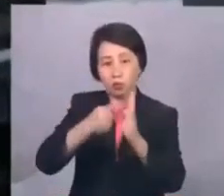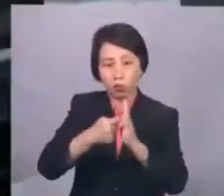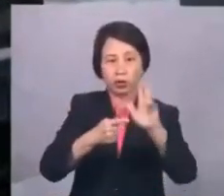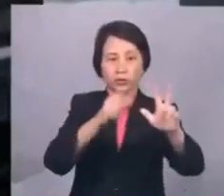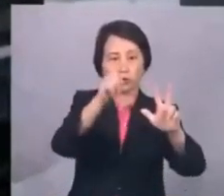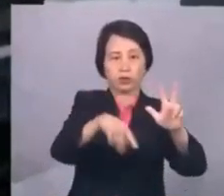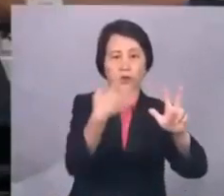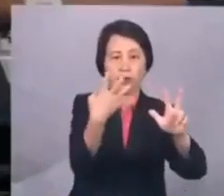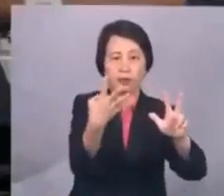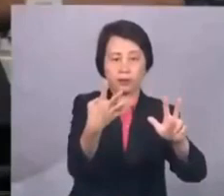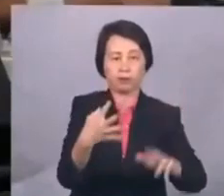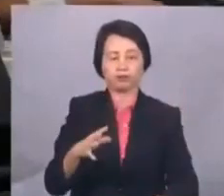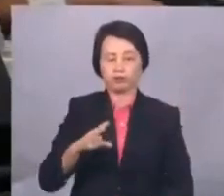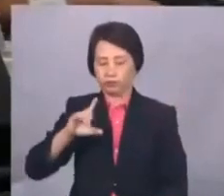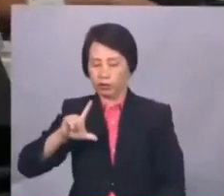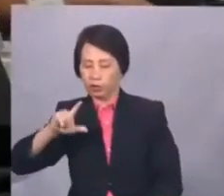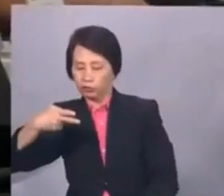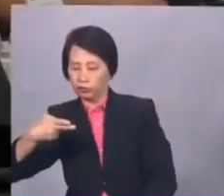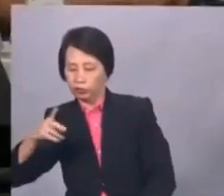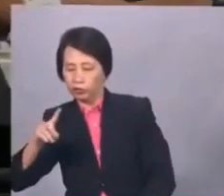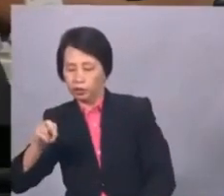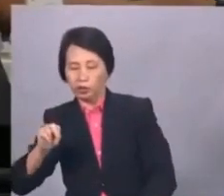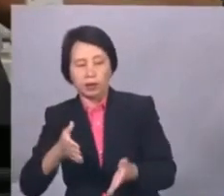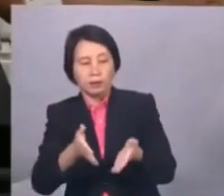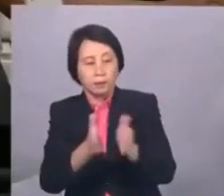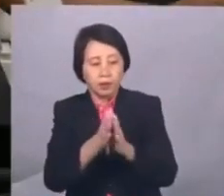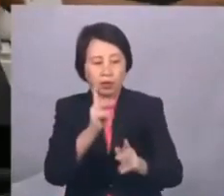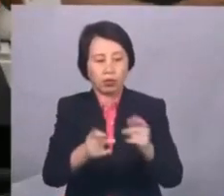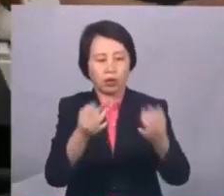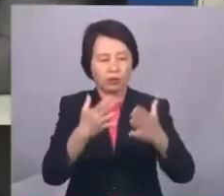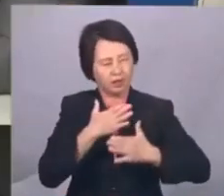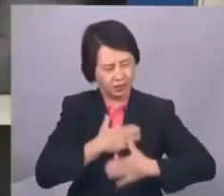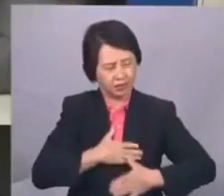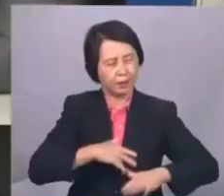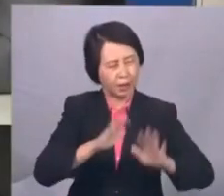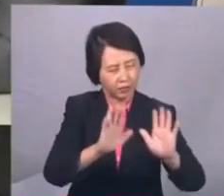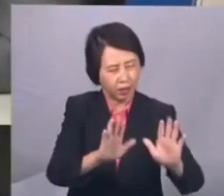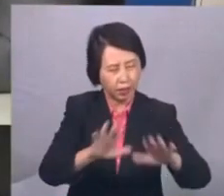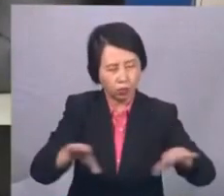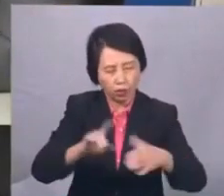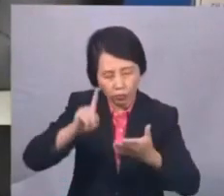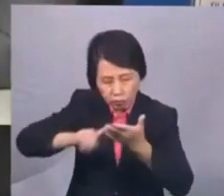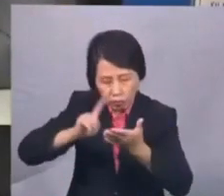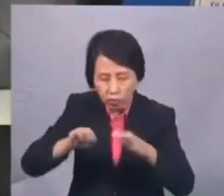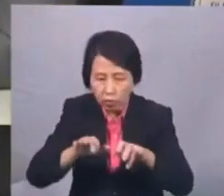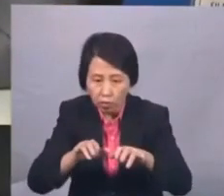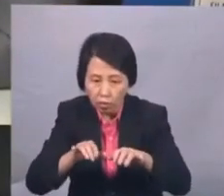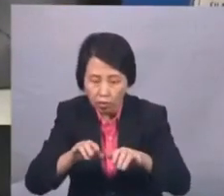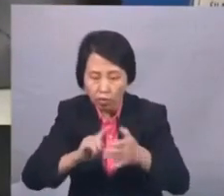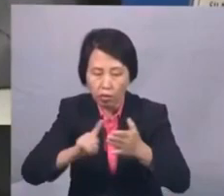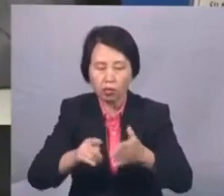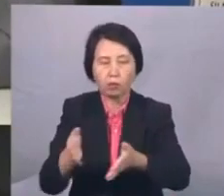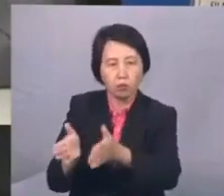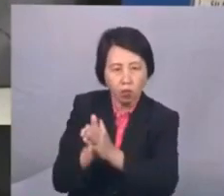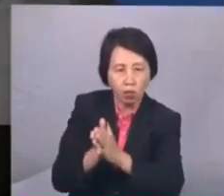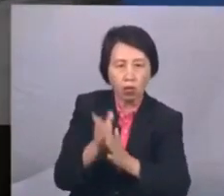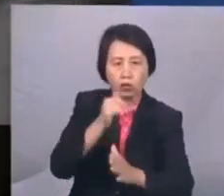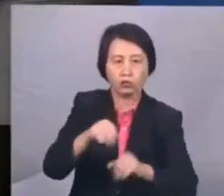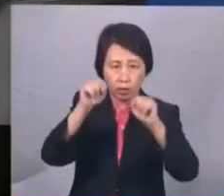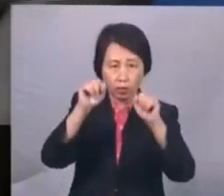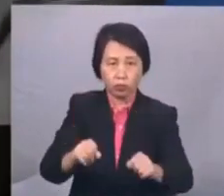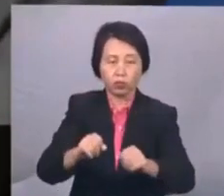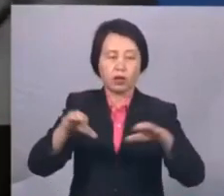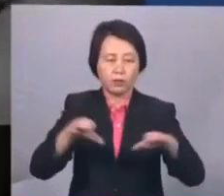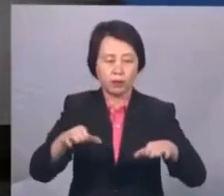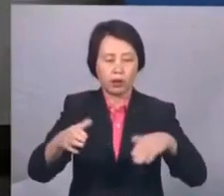April Selain itu lcd n turut meminta yang ramai agak bersabar dalam membuat C makan atau permohonan kerennya ia